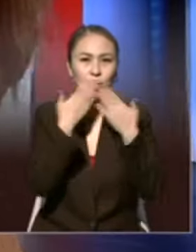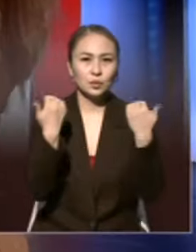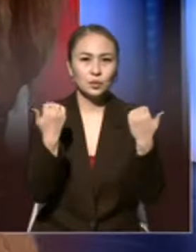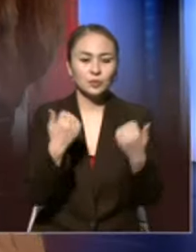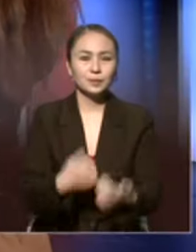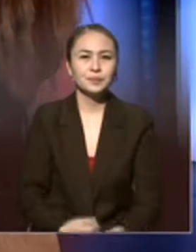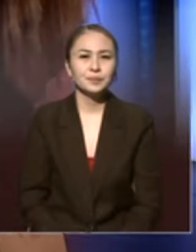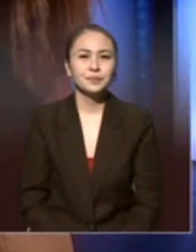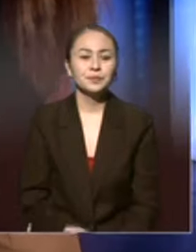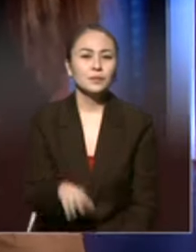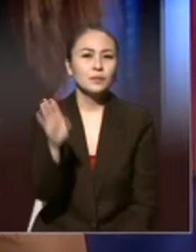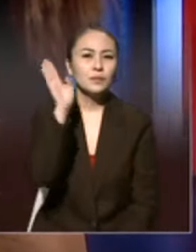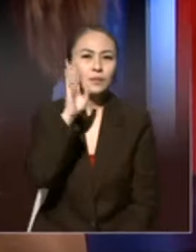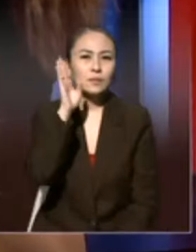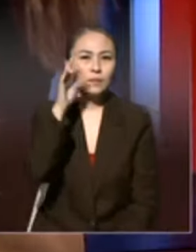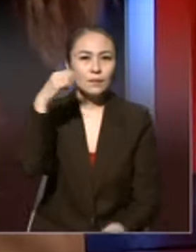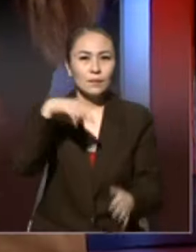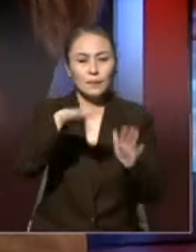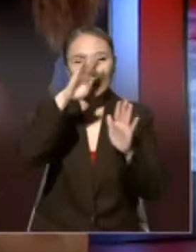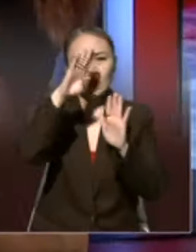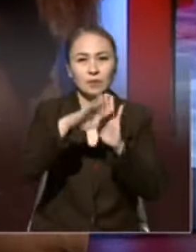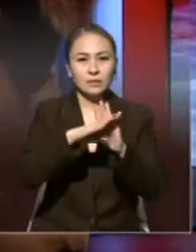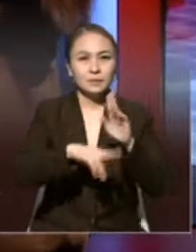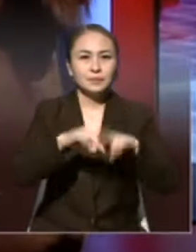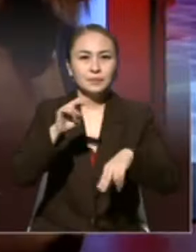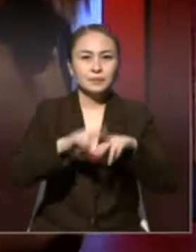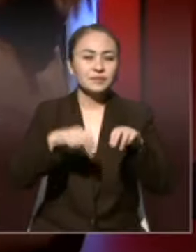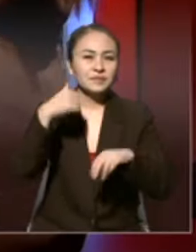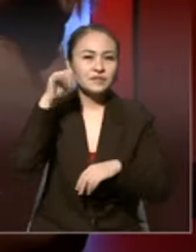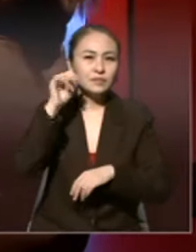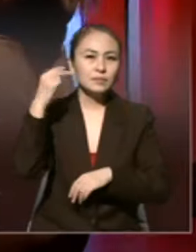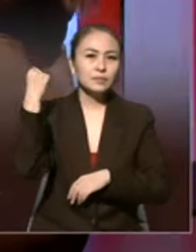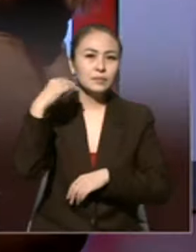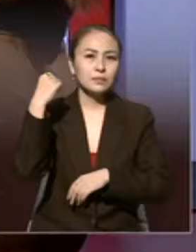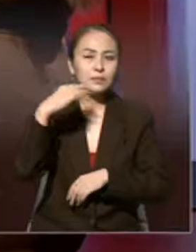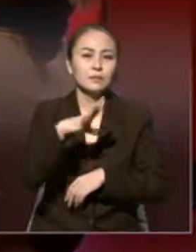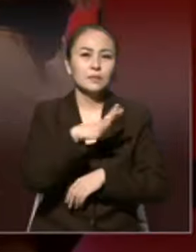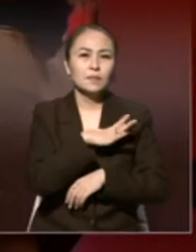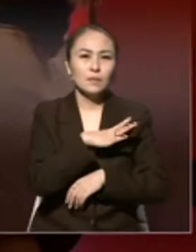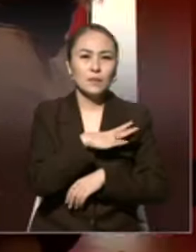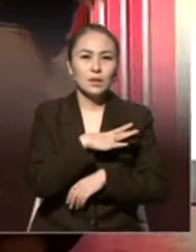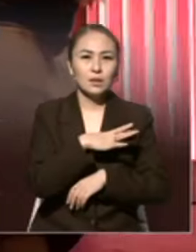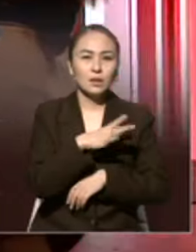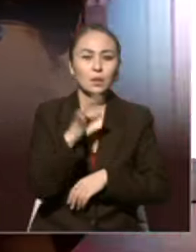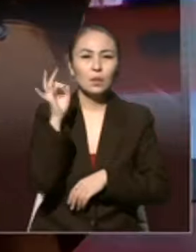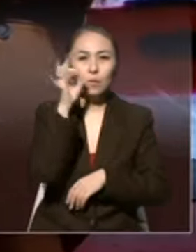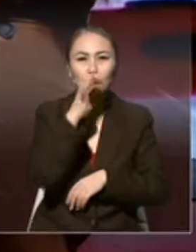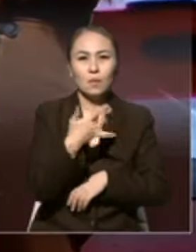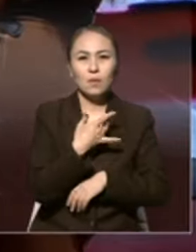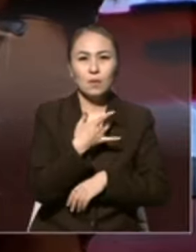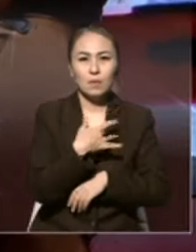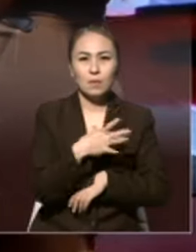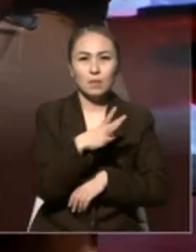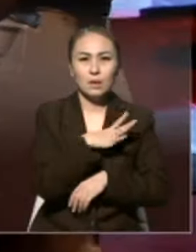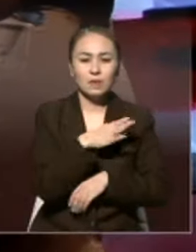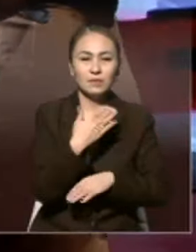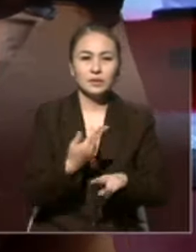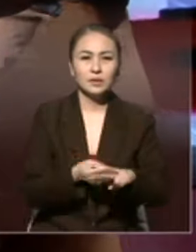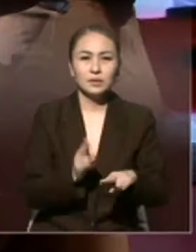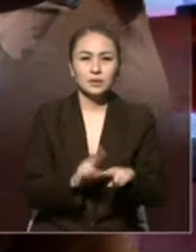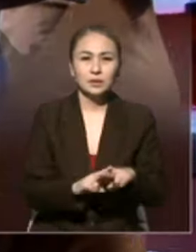Енді мынау су қоймаларын салу деп жатырмыз. Кеше ғана мынау президенттің жаңағы мынау критикасына түсті. Бұл енді жаңағы